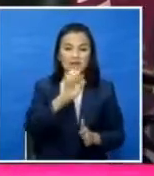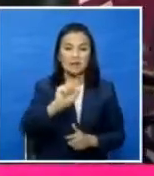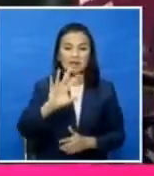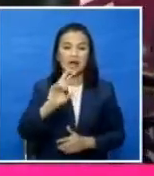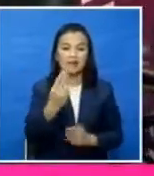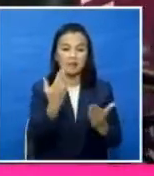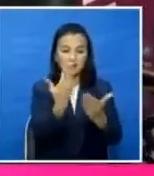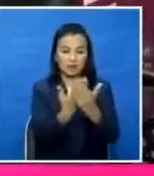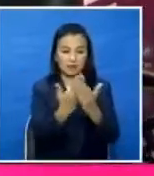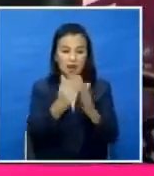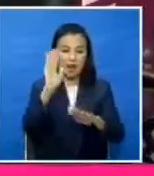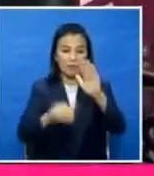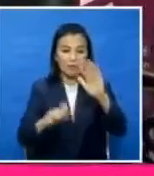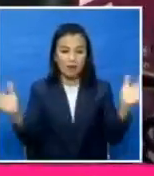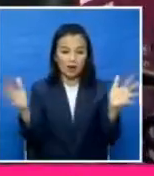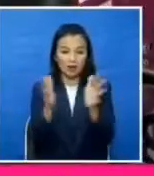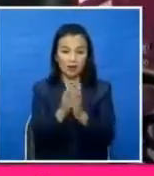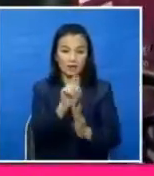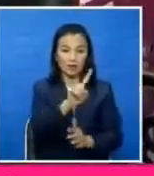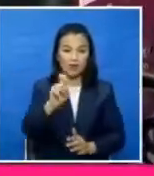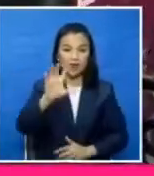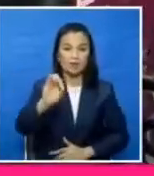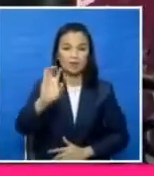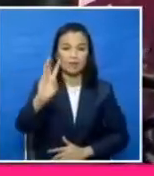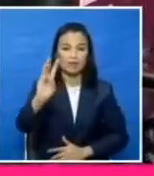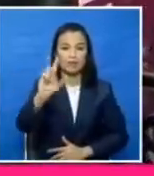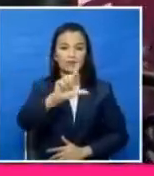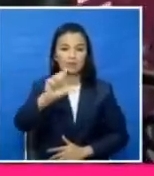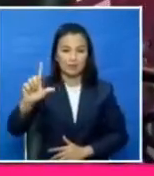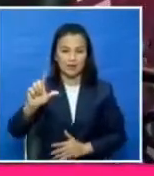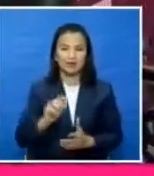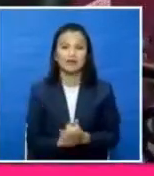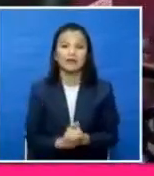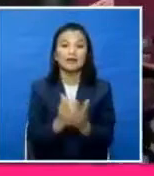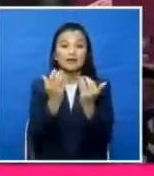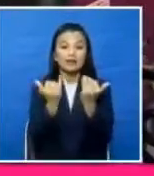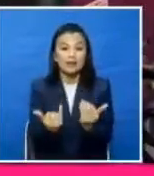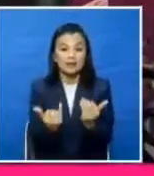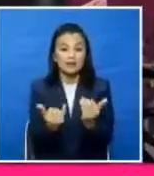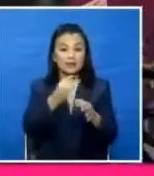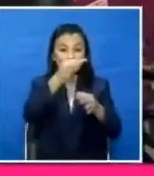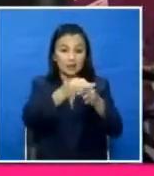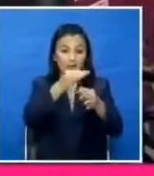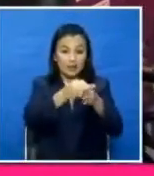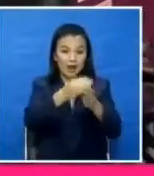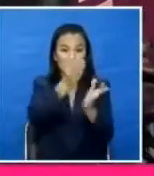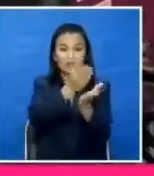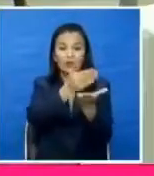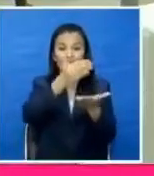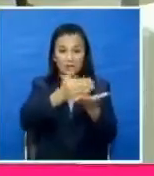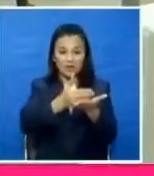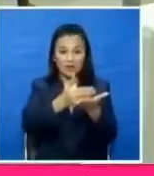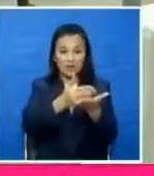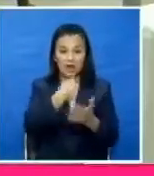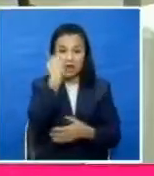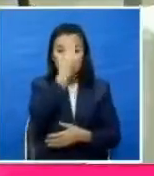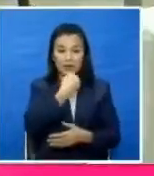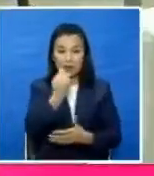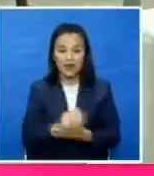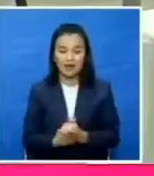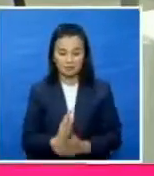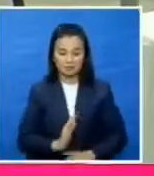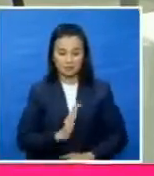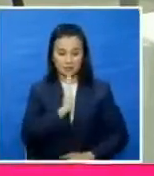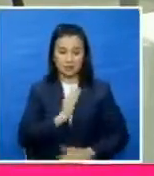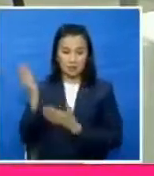ดเป็นเงินประมาณ156ล้านบาทครับและในครั้งนี้ธนาคารออมสินได้รับเกียรติจากพลเรือโทวุฒิพั